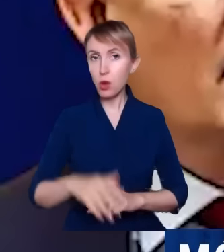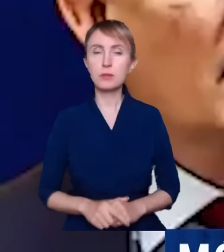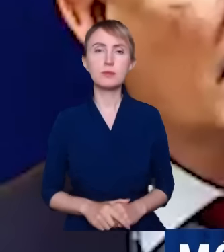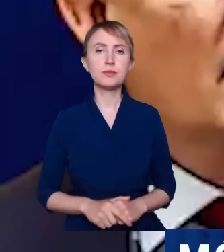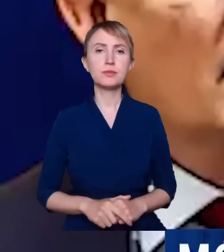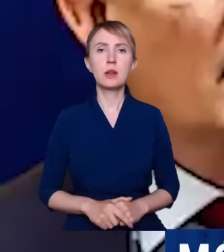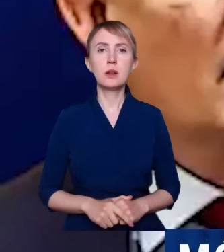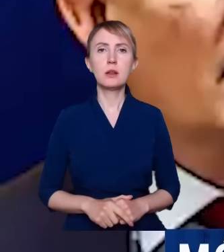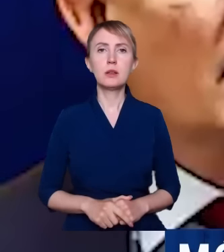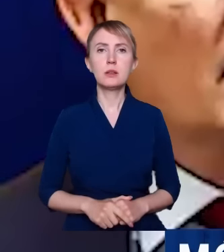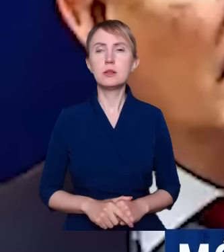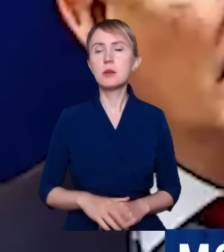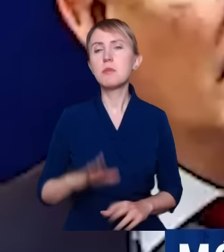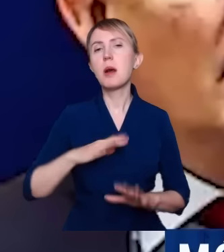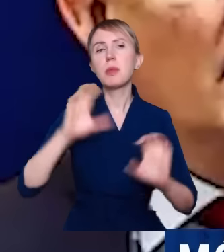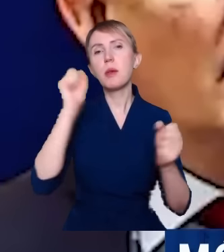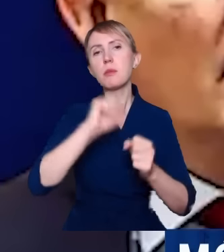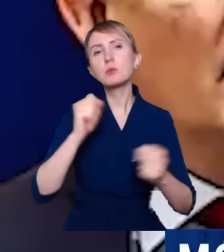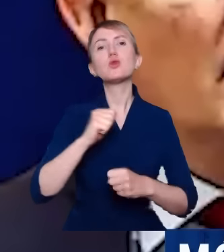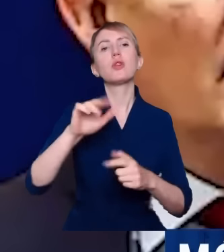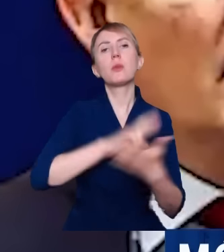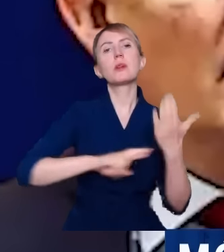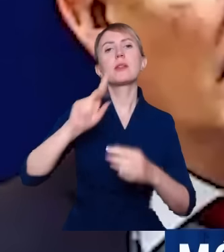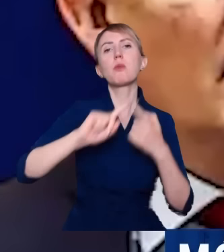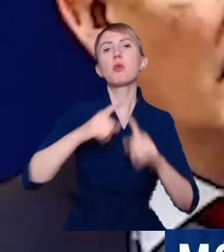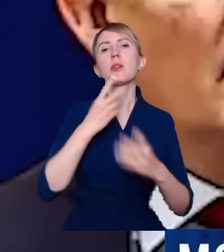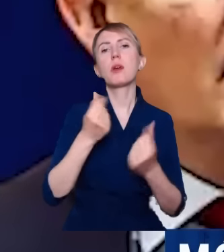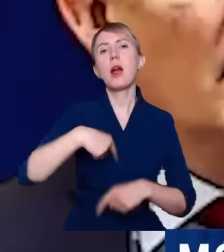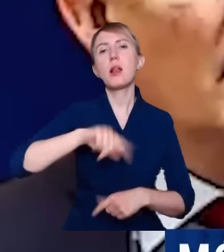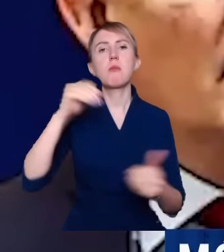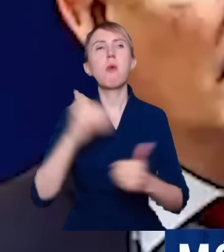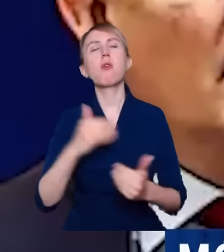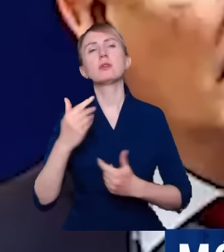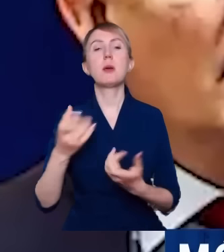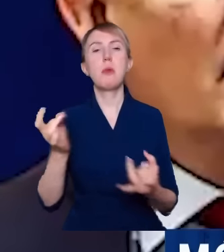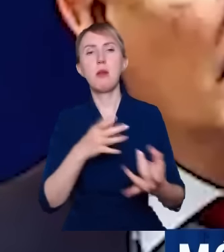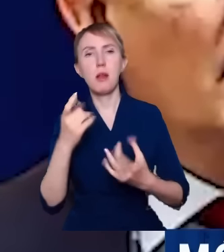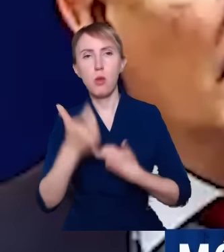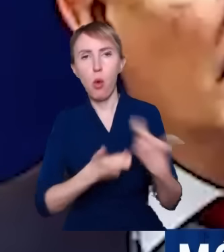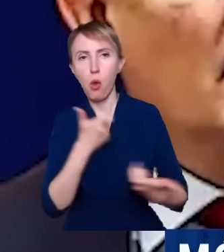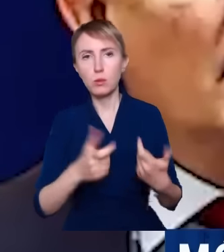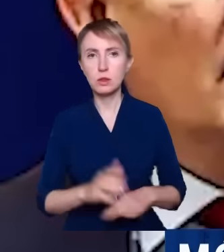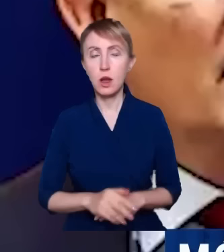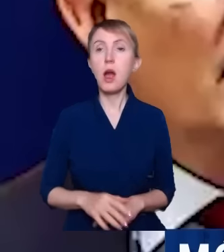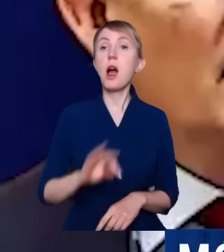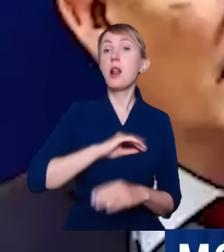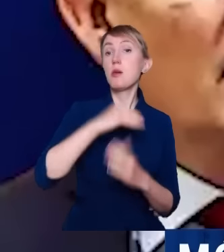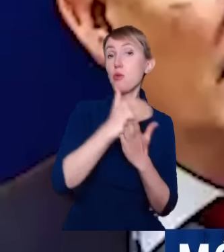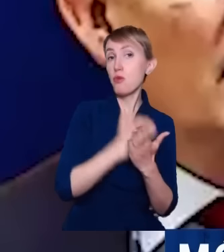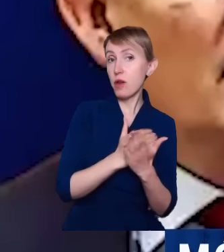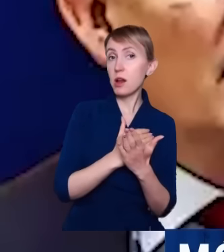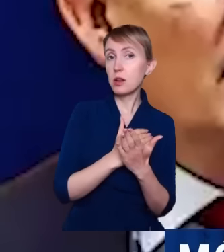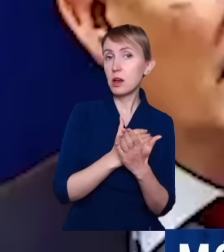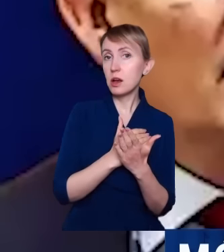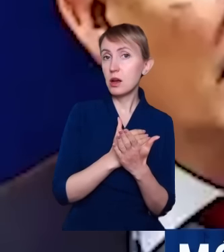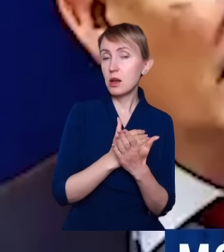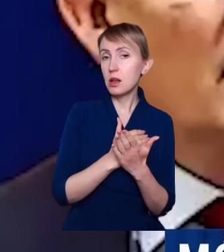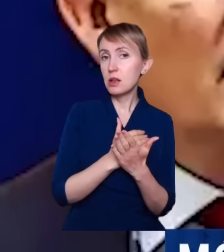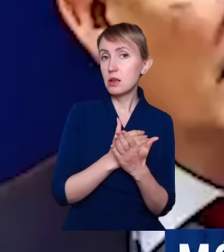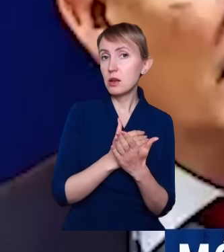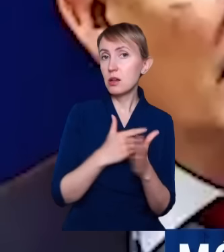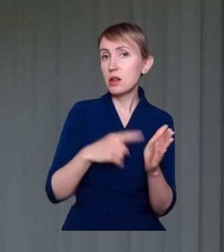pieprzoną Radę Polityki Pieniężnej, ale jesteśmy w stanie z nią zagrać. Ale wtedy moim warunkiem, excuse moi, jest